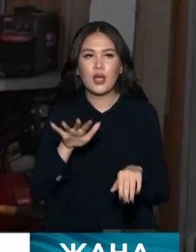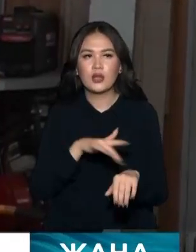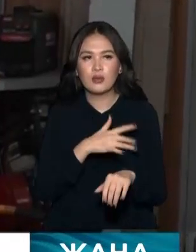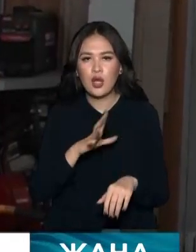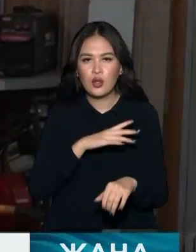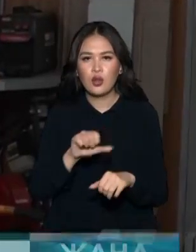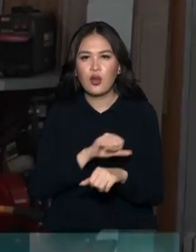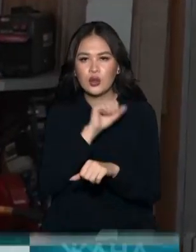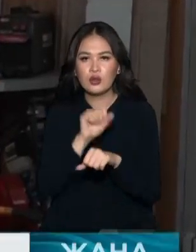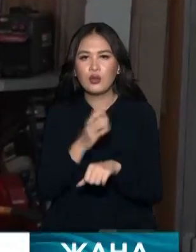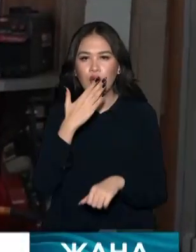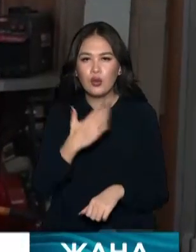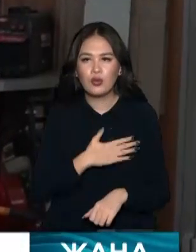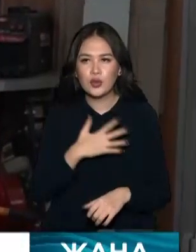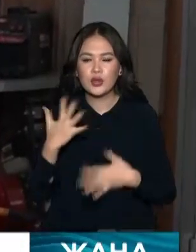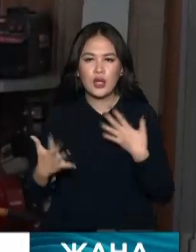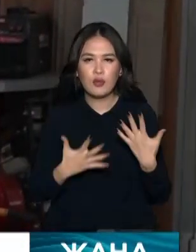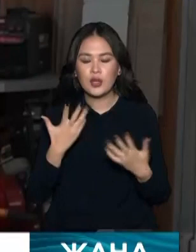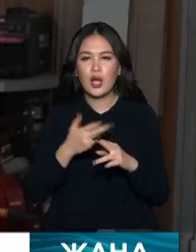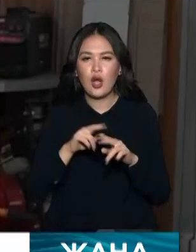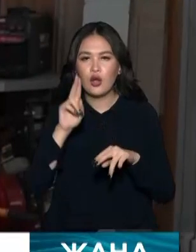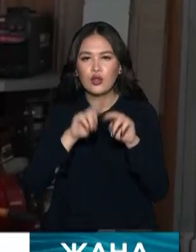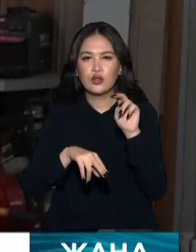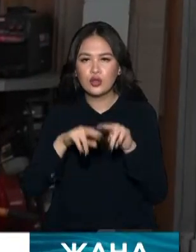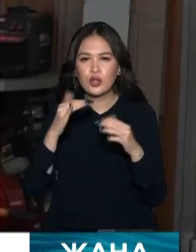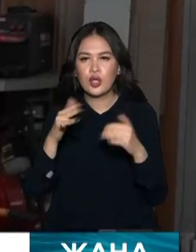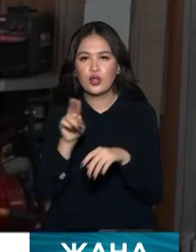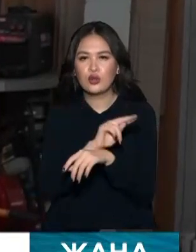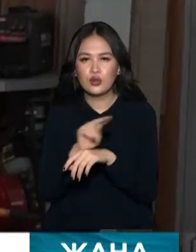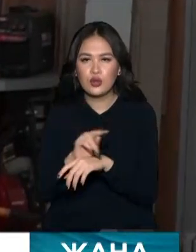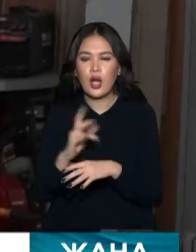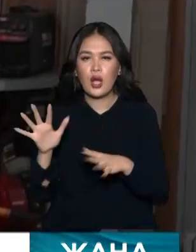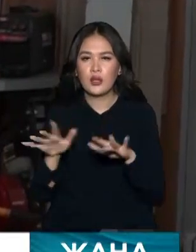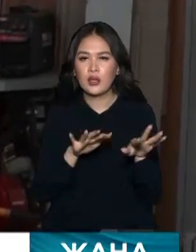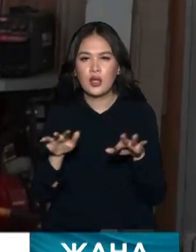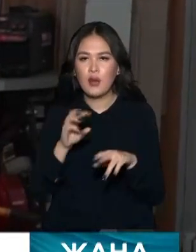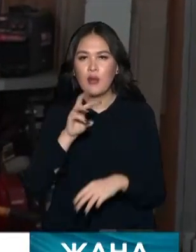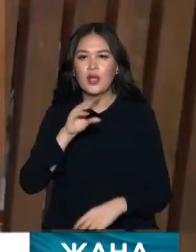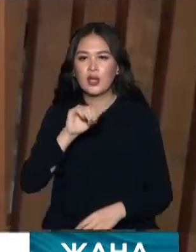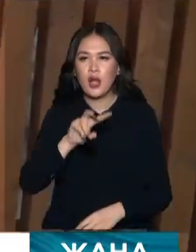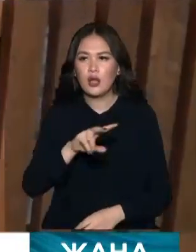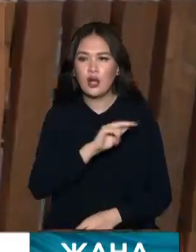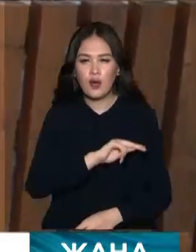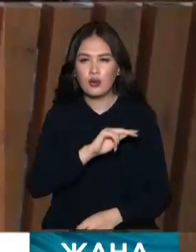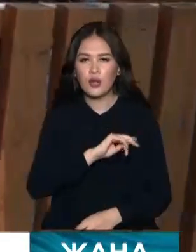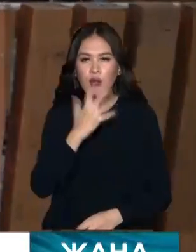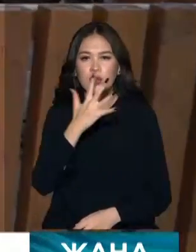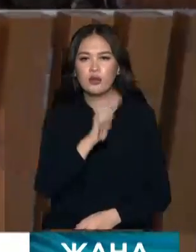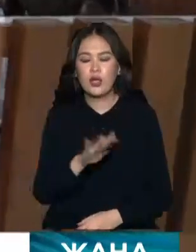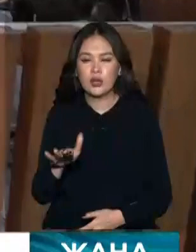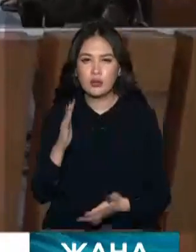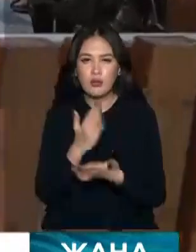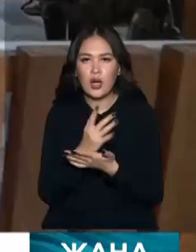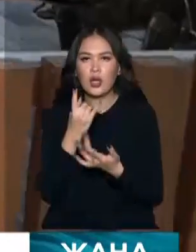тоқтатып, сүйікті ісіммен айналса бастадым. Қазір құрылыспен, жөндеу жұмыстармен айналсамын. Металмен жұмыс істеймін. Бес баласы бар